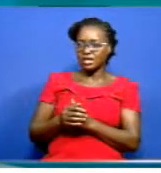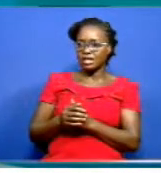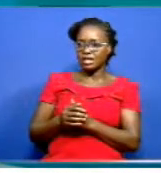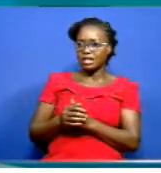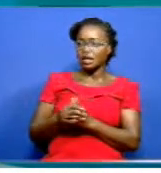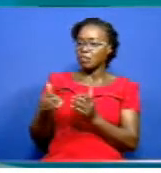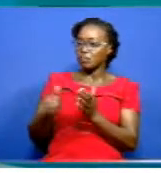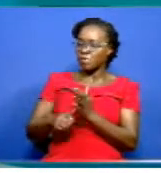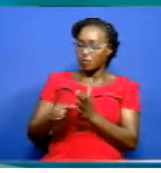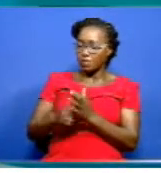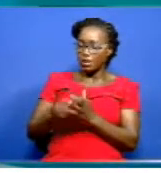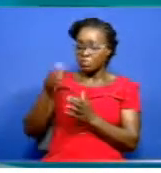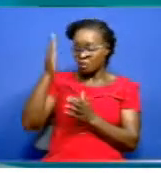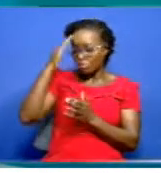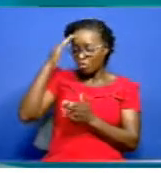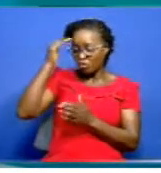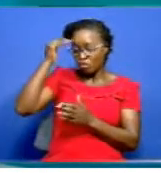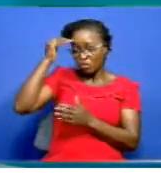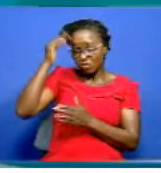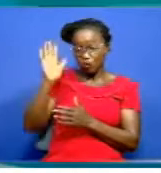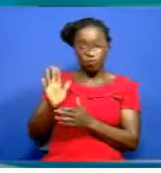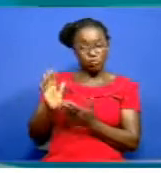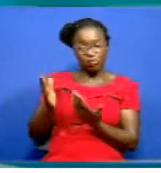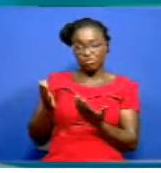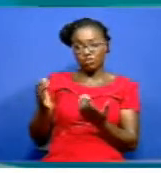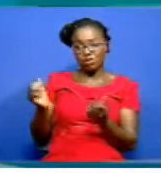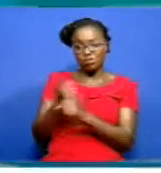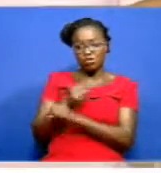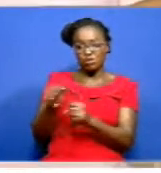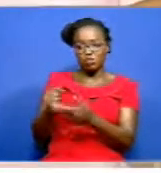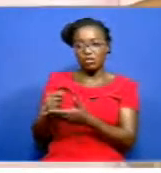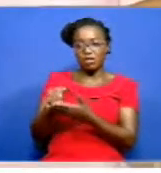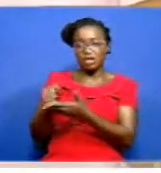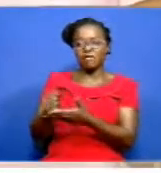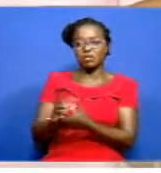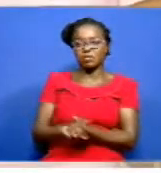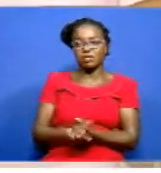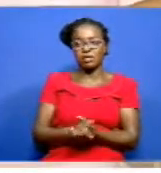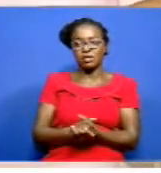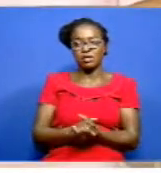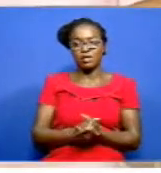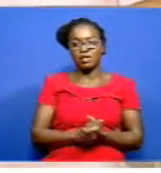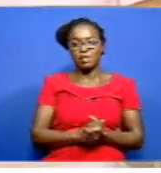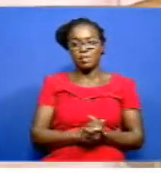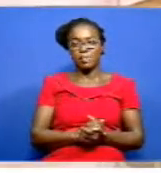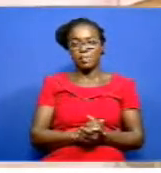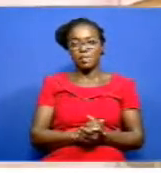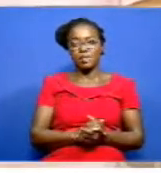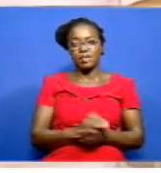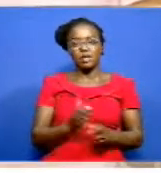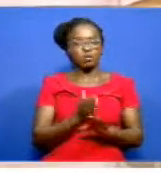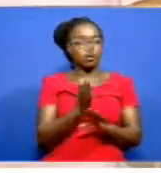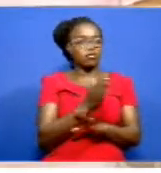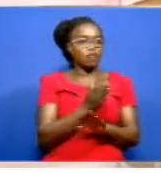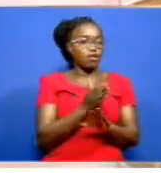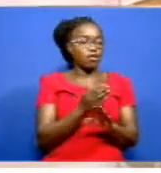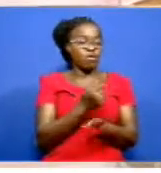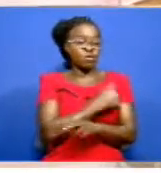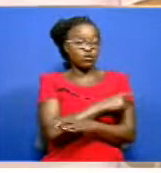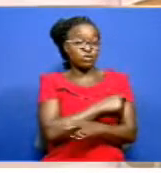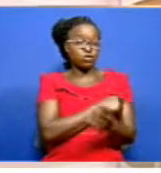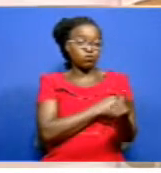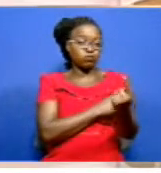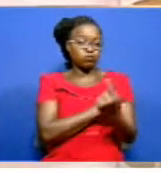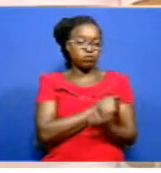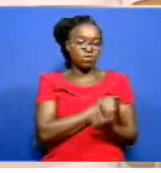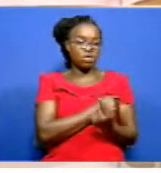kwa hivyo hawajui vile wanaweza kumsaidia. Kabla afike Thalia, kwa psychiatrist labda ama kwa